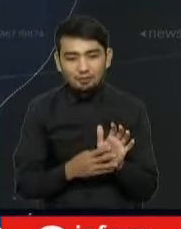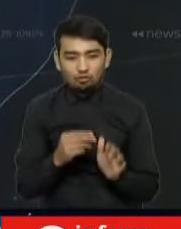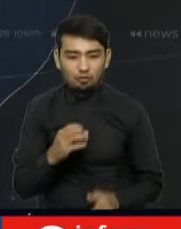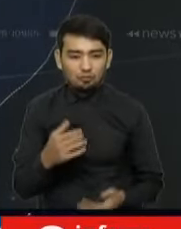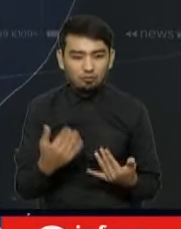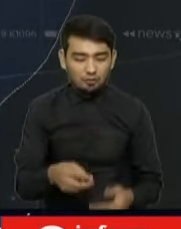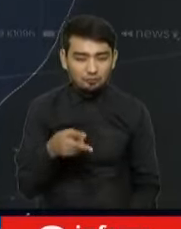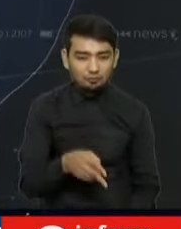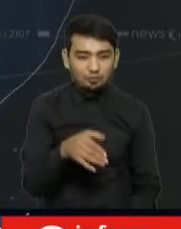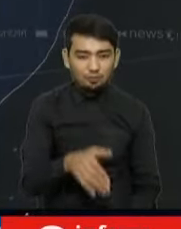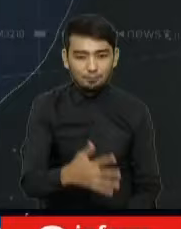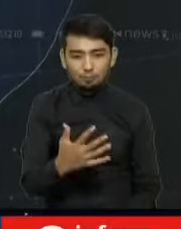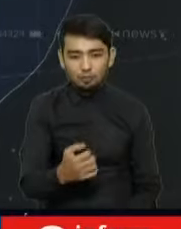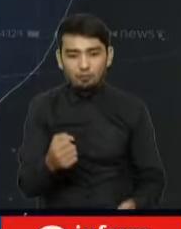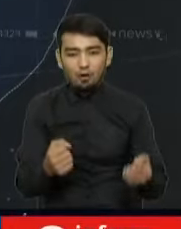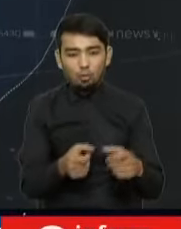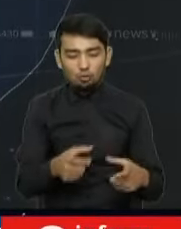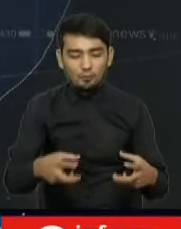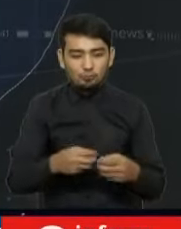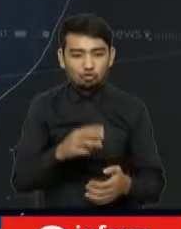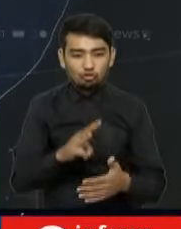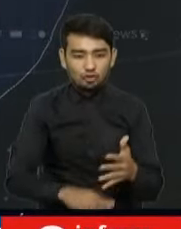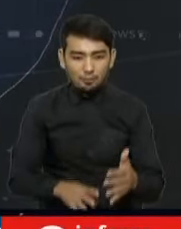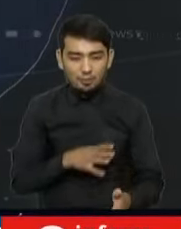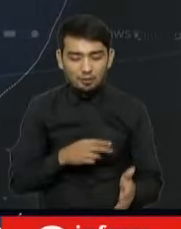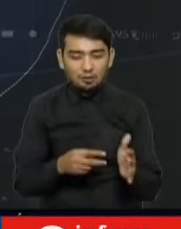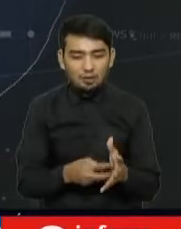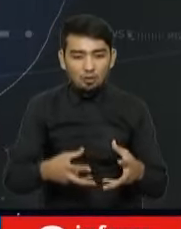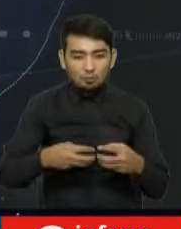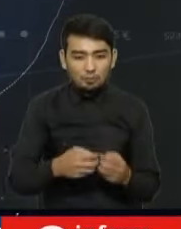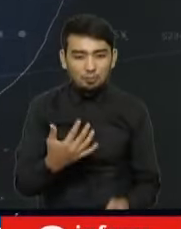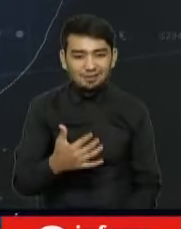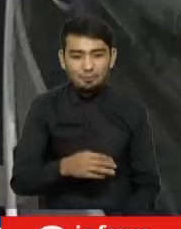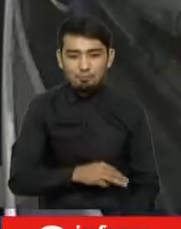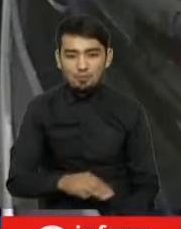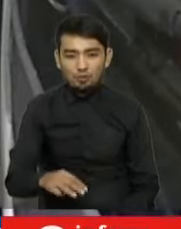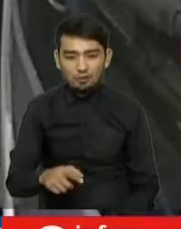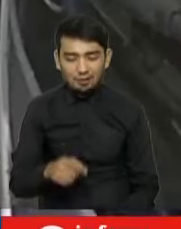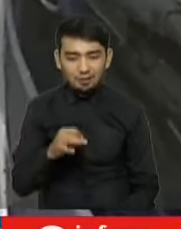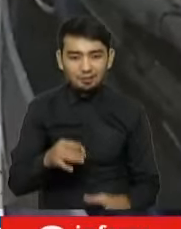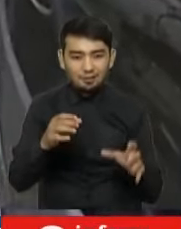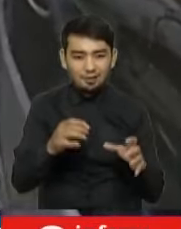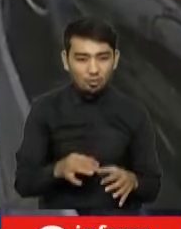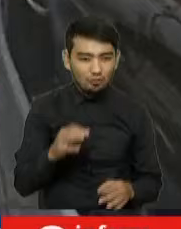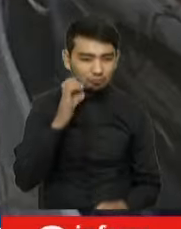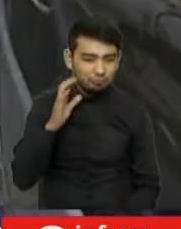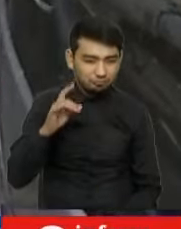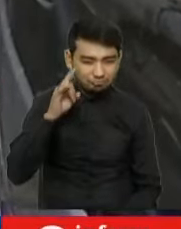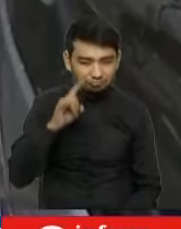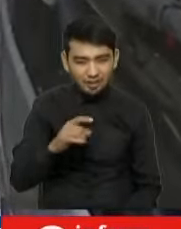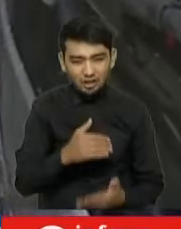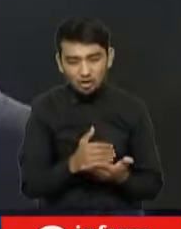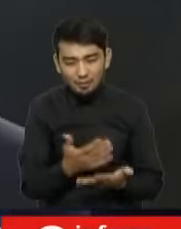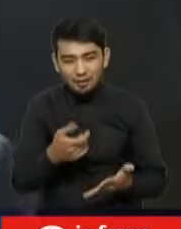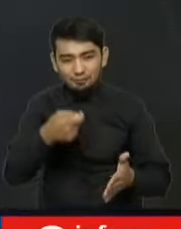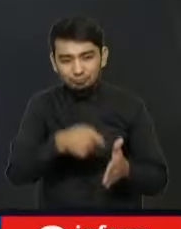более 2500 водителей. Общая сумма штрафа составила порядка 50 миллионов тенге. По закону за несоблюдение режима отключения